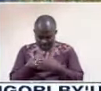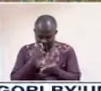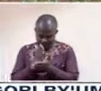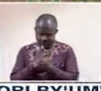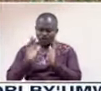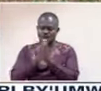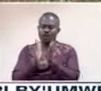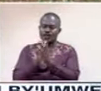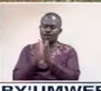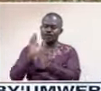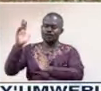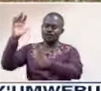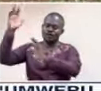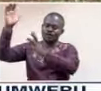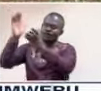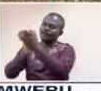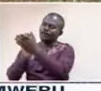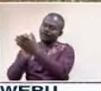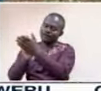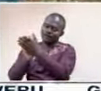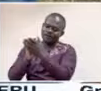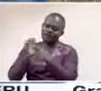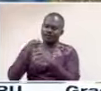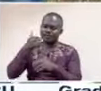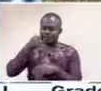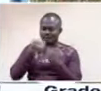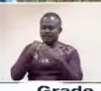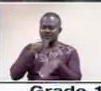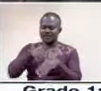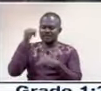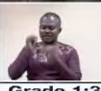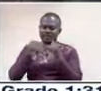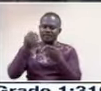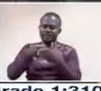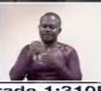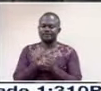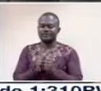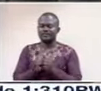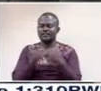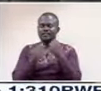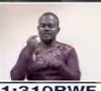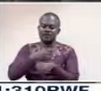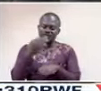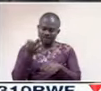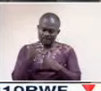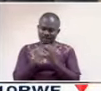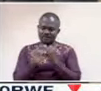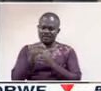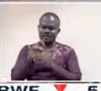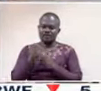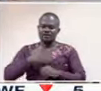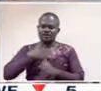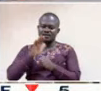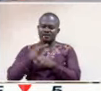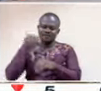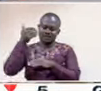mu mashyi sinahagurutse ngo mbye, ariko nakomye mu mashyi kuva Nyaruguru arivuye ku mwanya wanyu mikaza ku mwanya. Hashize iminsi 3 abaturage bo mu karere ka Nyaruguru bari mu byishimo